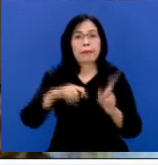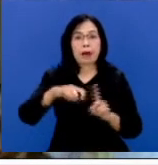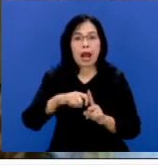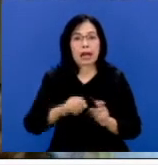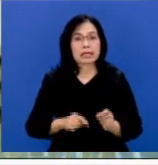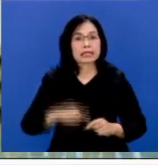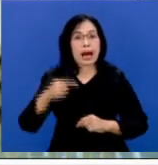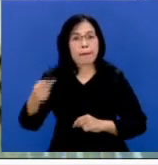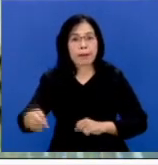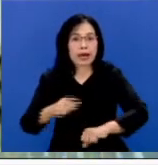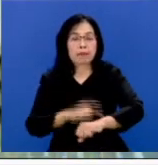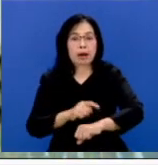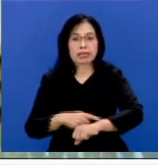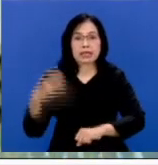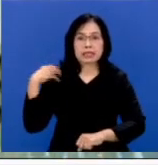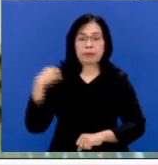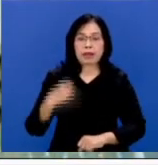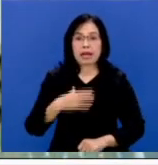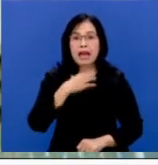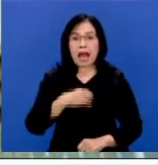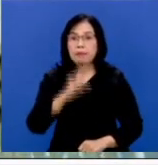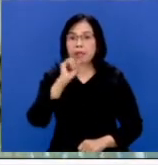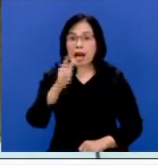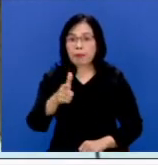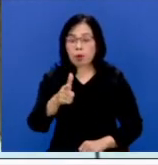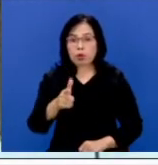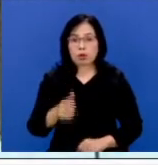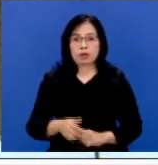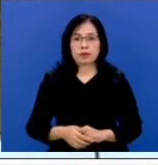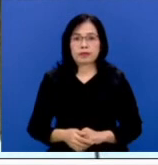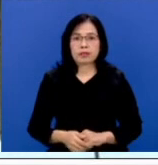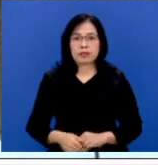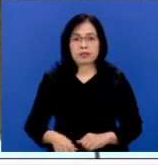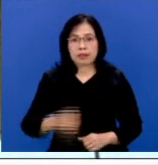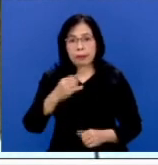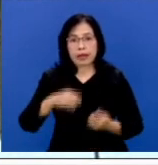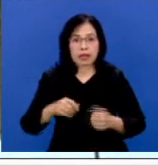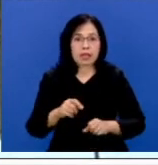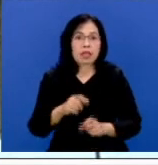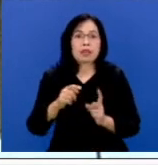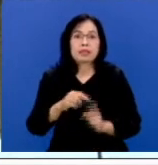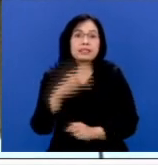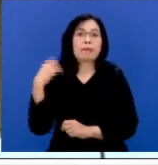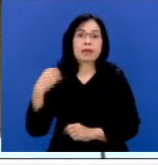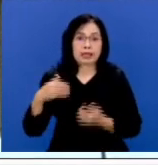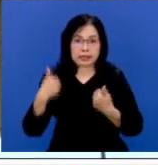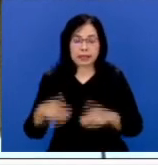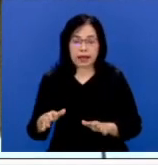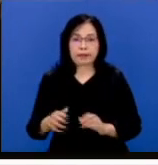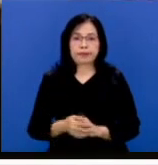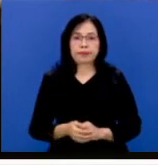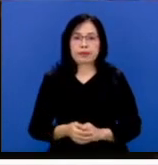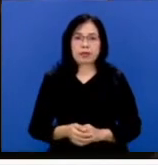sampai masa jabatan Hakim terlapor sebagai hakim konstitusi berakhir lima